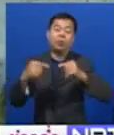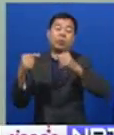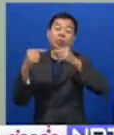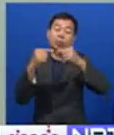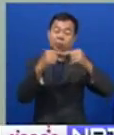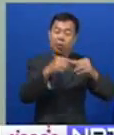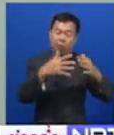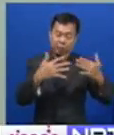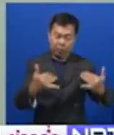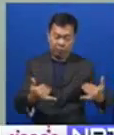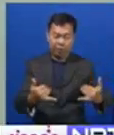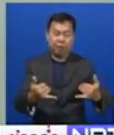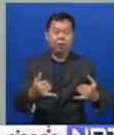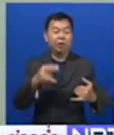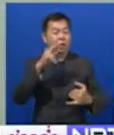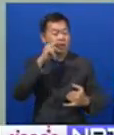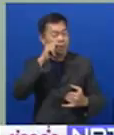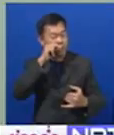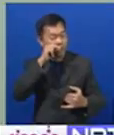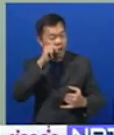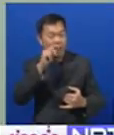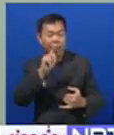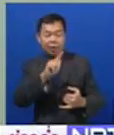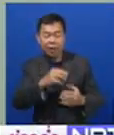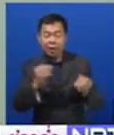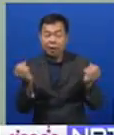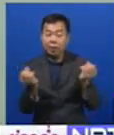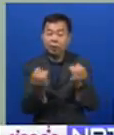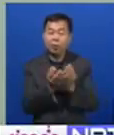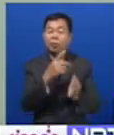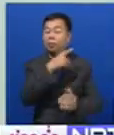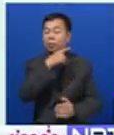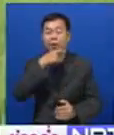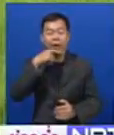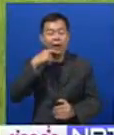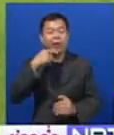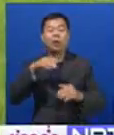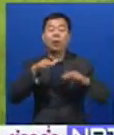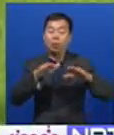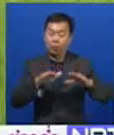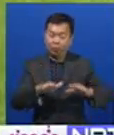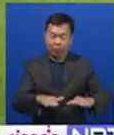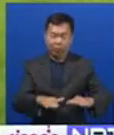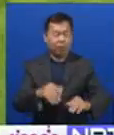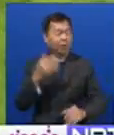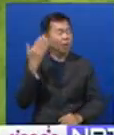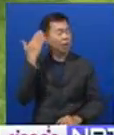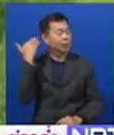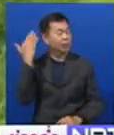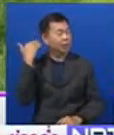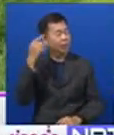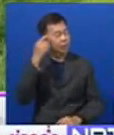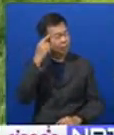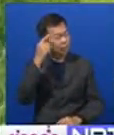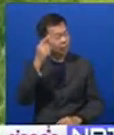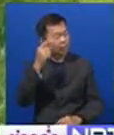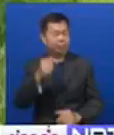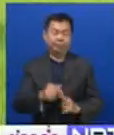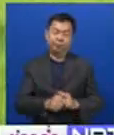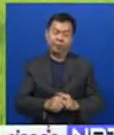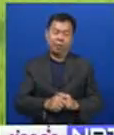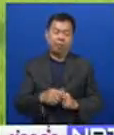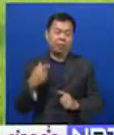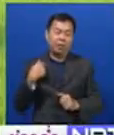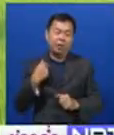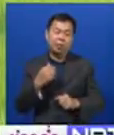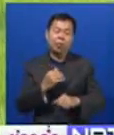นี้มีพื้นที่เสี่ยงที่คาดว่าจะได้รับผลกระทบจากภัยแล้งลดลงจากที่คาดการไว้ว่าจะมีพื้นที่การเกษตรเสีย